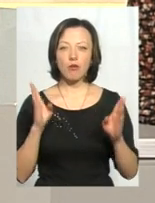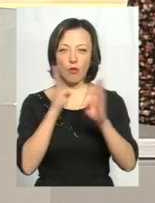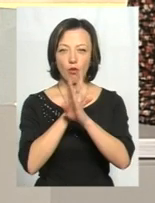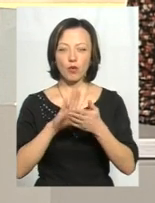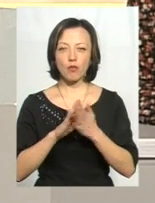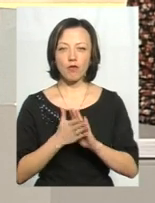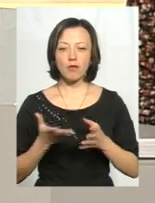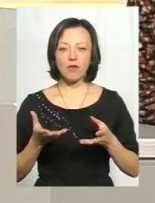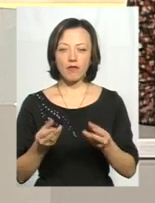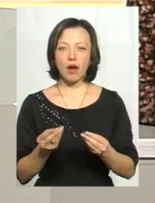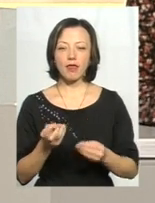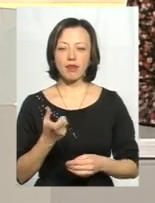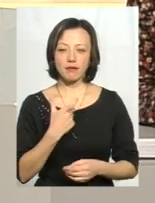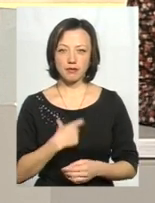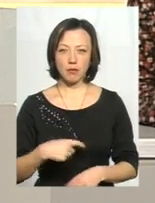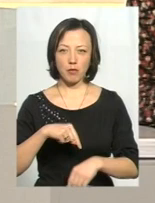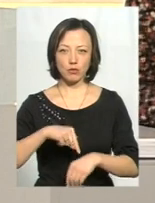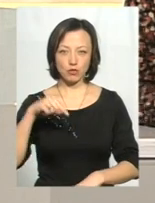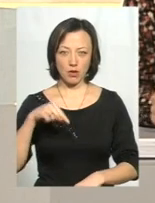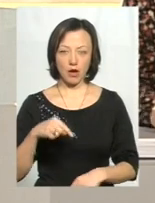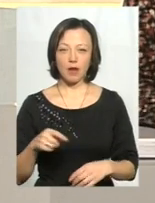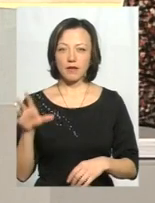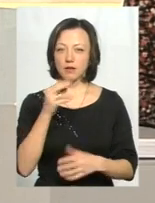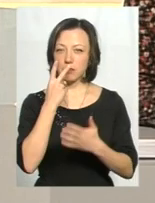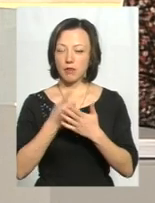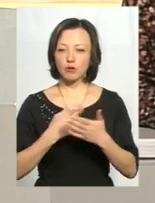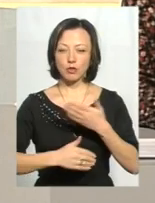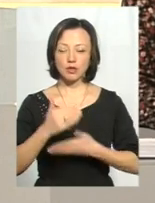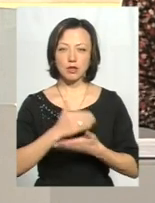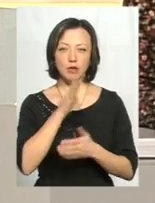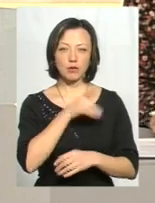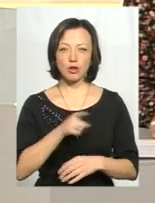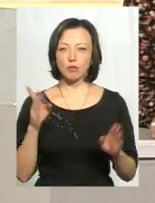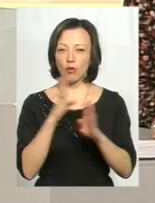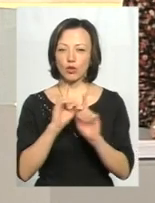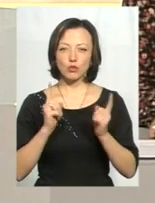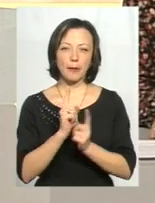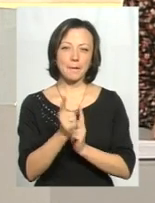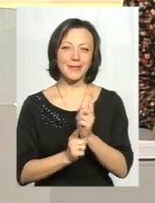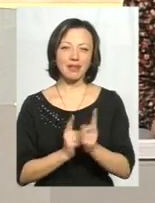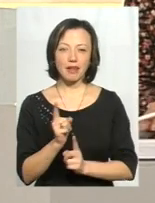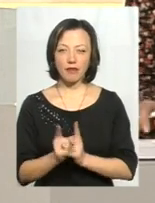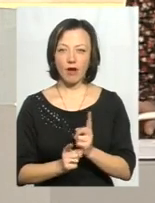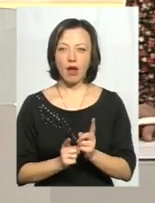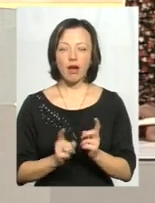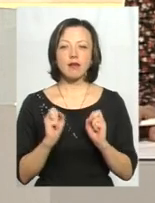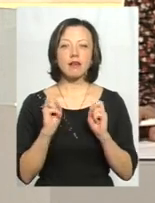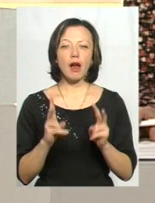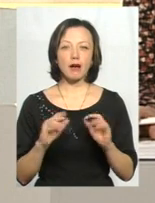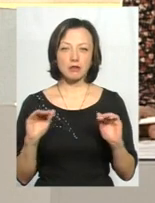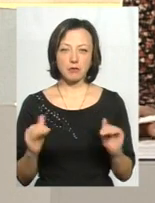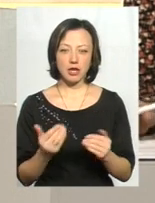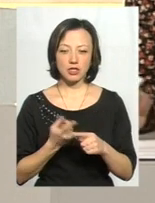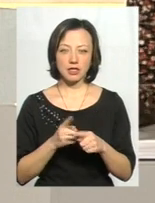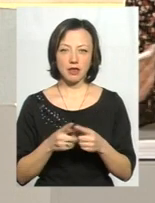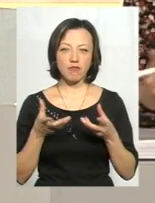умови впливають на наше самопочуття. Всі ми бачимо, що останнім часом погода дуже мінливо. Отож, як зменшити